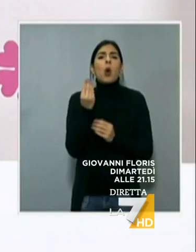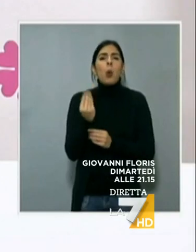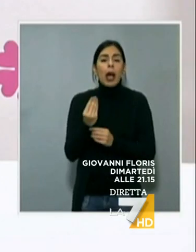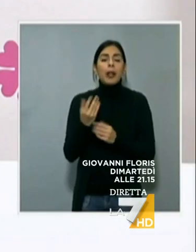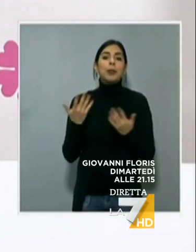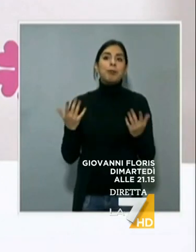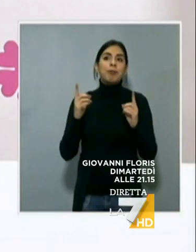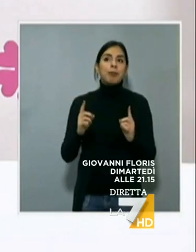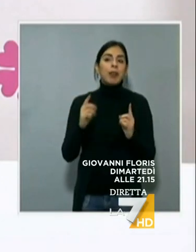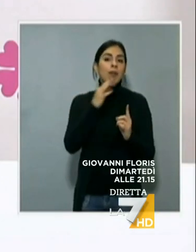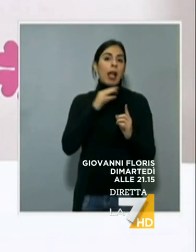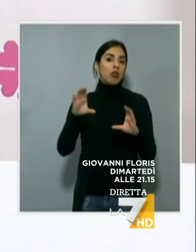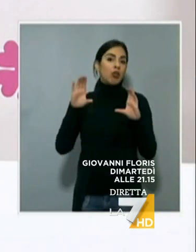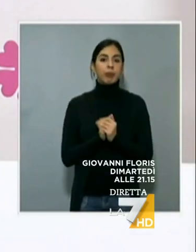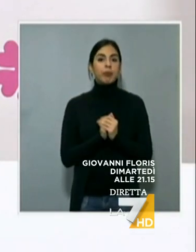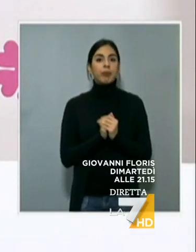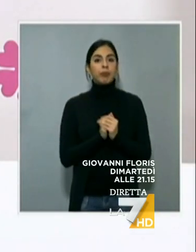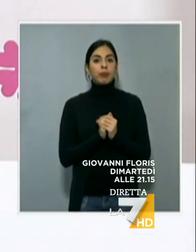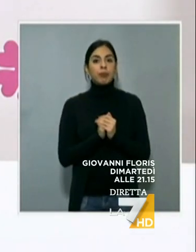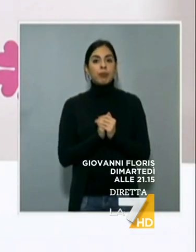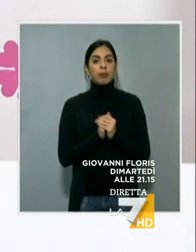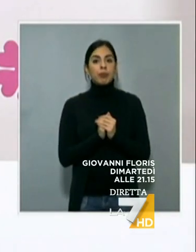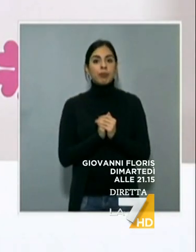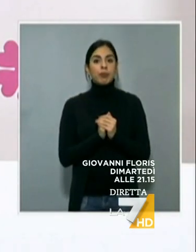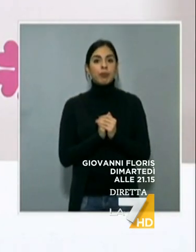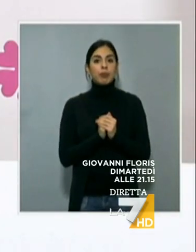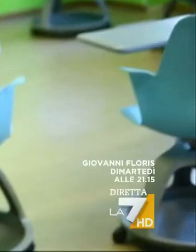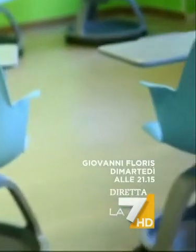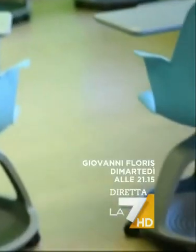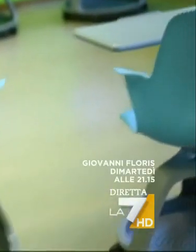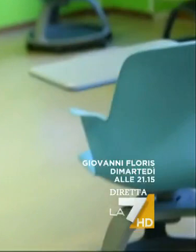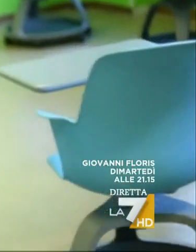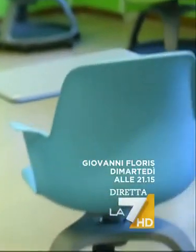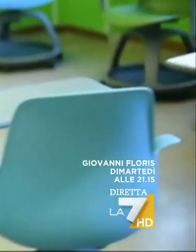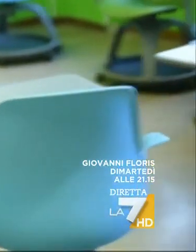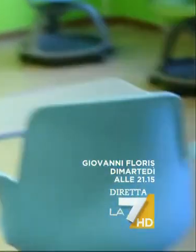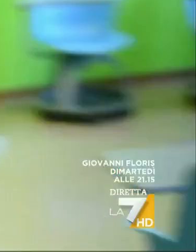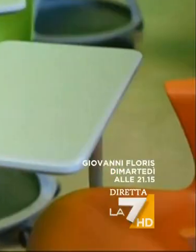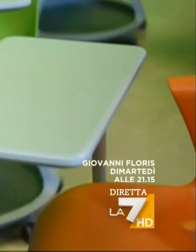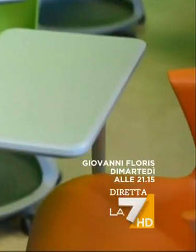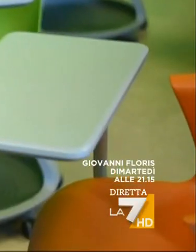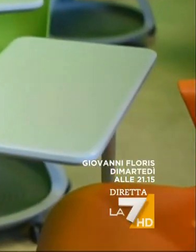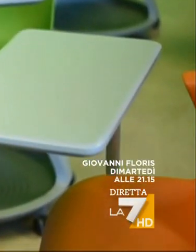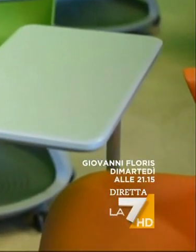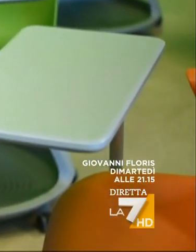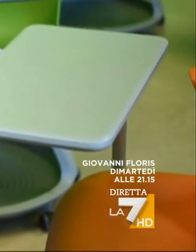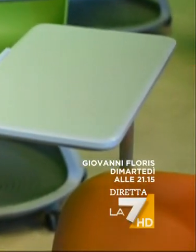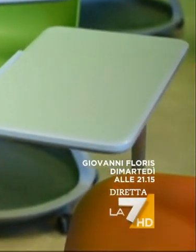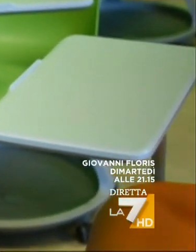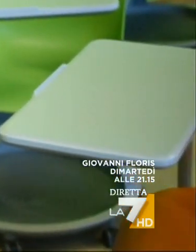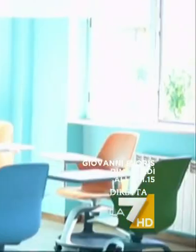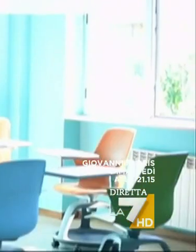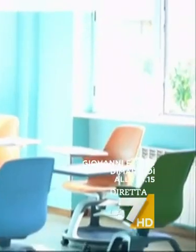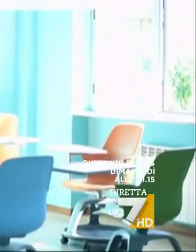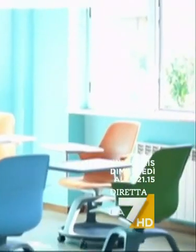performante? Sarebbe davvero meglio poter dire che i ritardi dipendono da noi, come qualcuno non